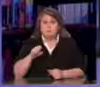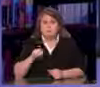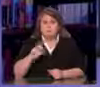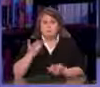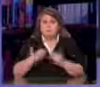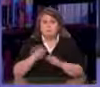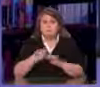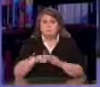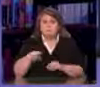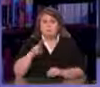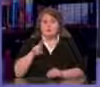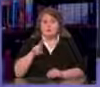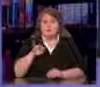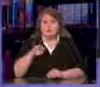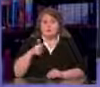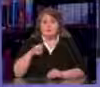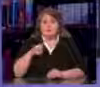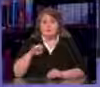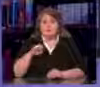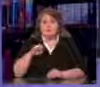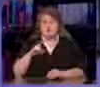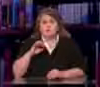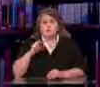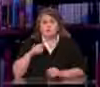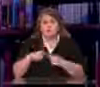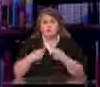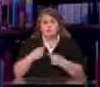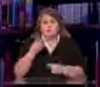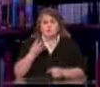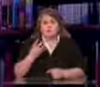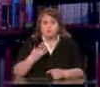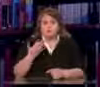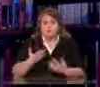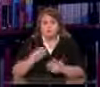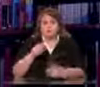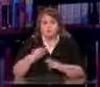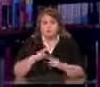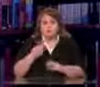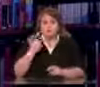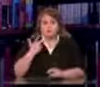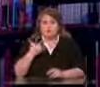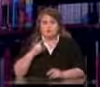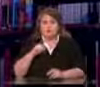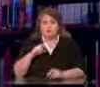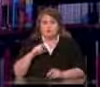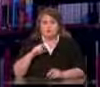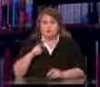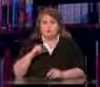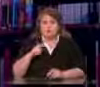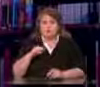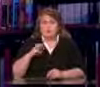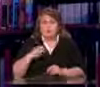Если это дигетерозигота, образуется 4 типа гамет. Если это 3 гетерозигота, то